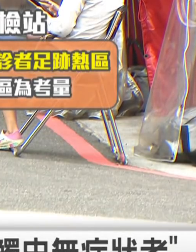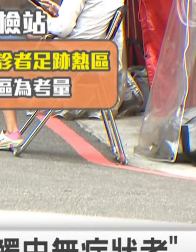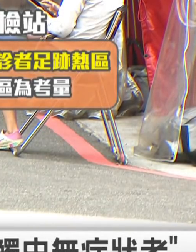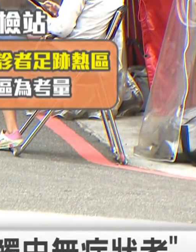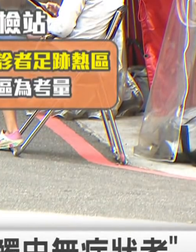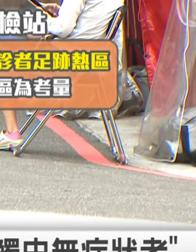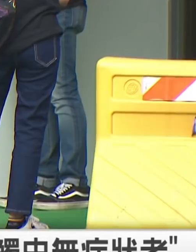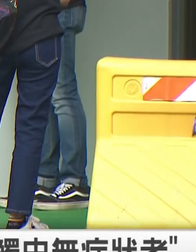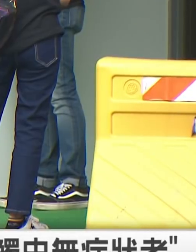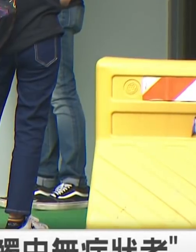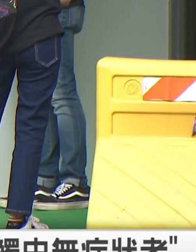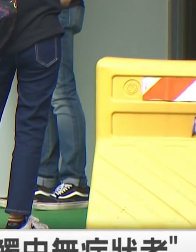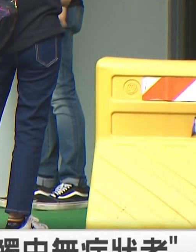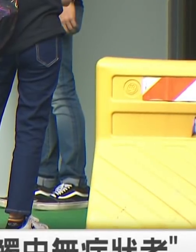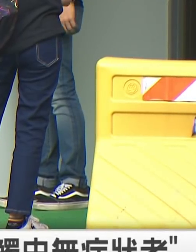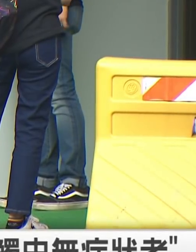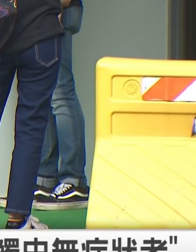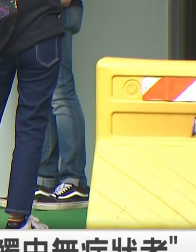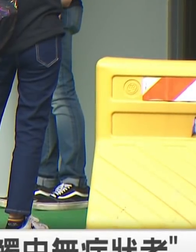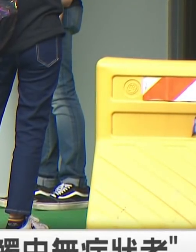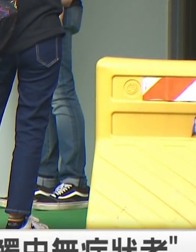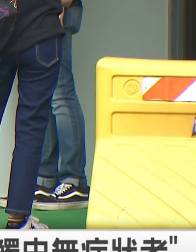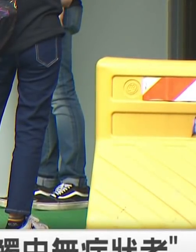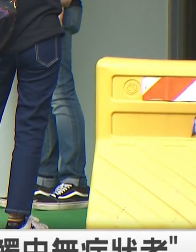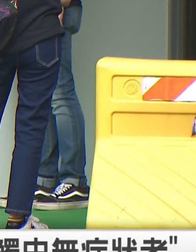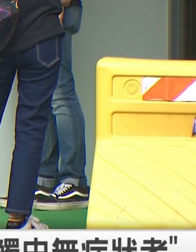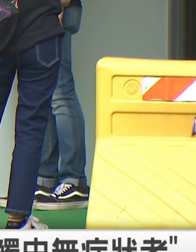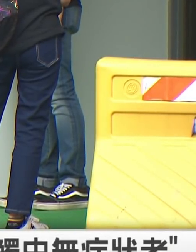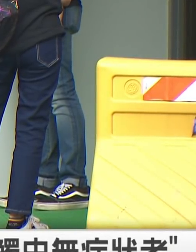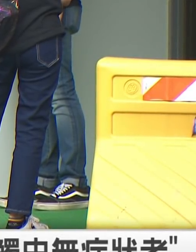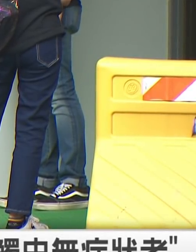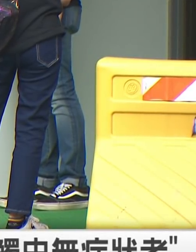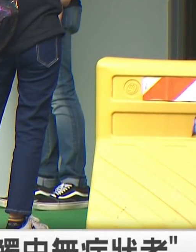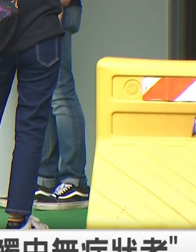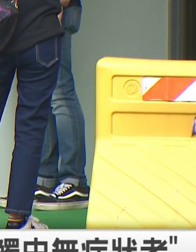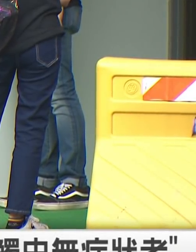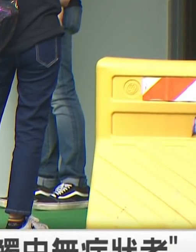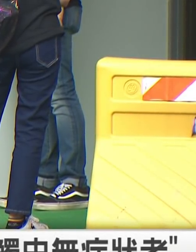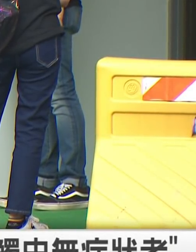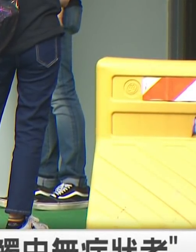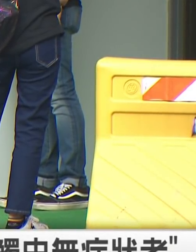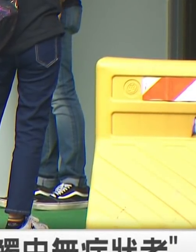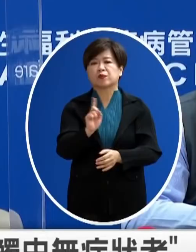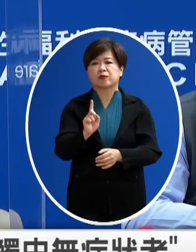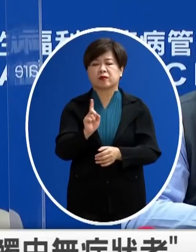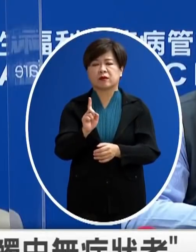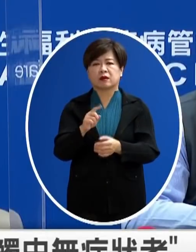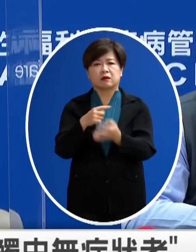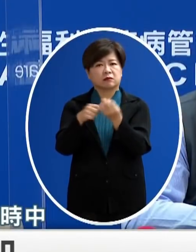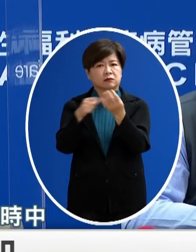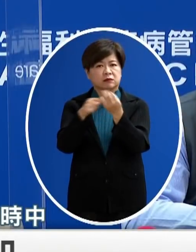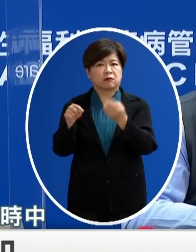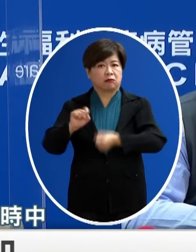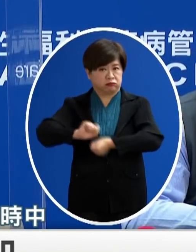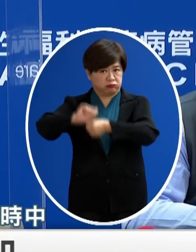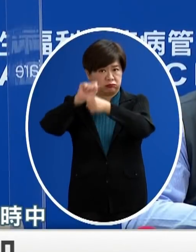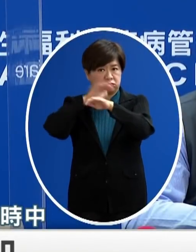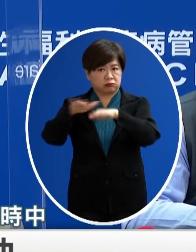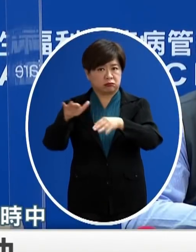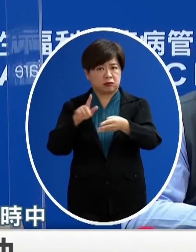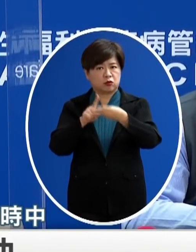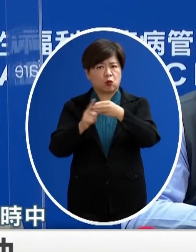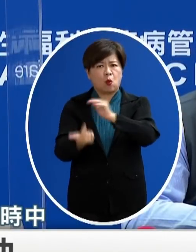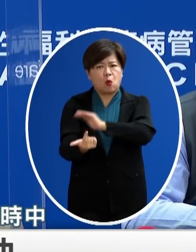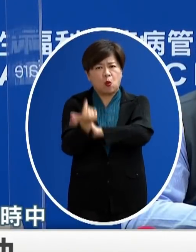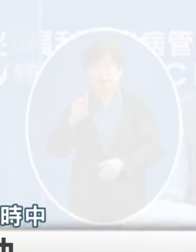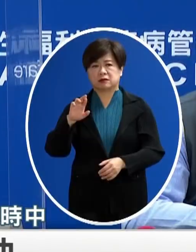地区作为考量，针对有相关接触史和无症状的民众当主要筛检对象。 那我们当然会增加，最主要是